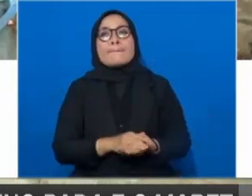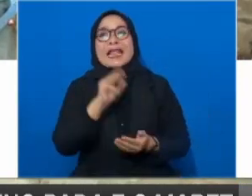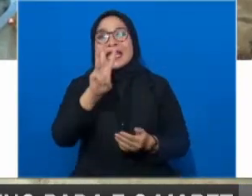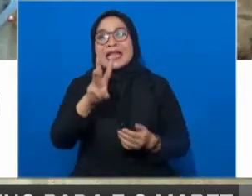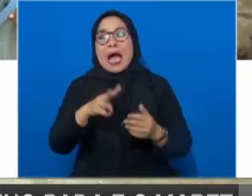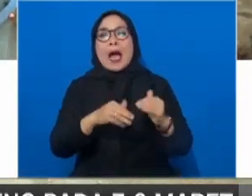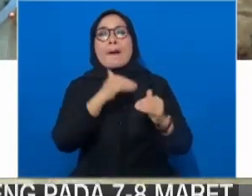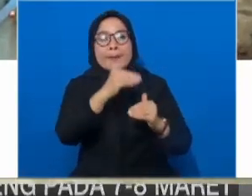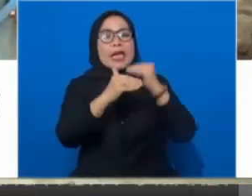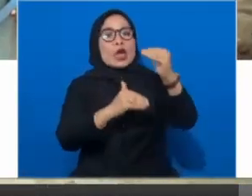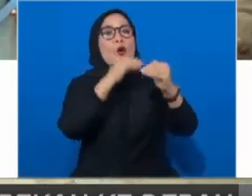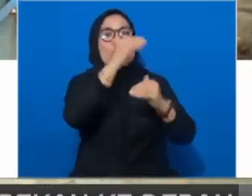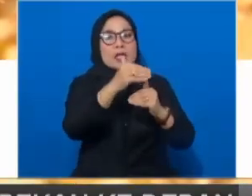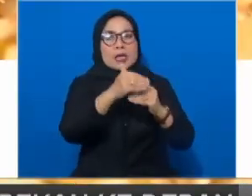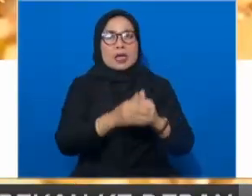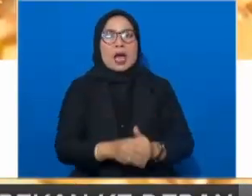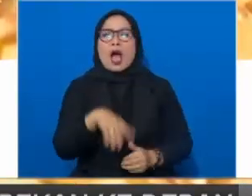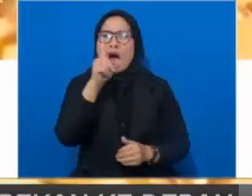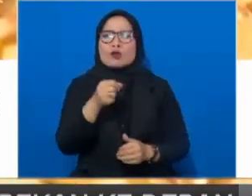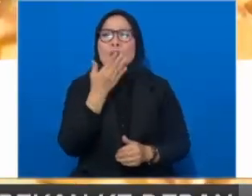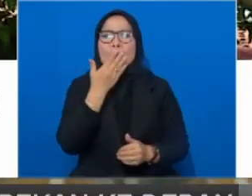kemampuan ekonomi yang lumayan.